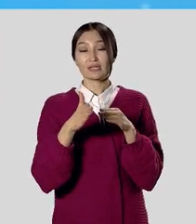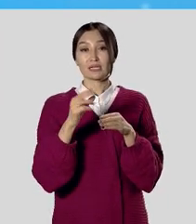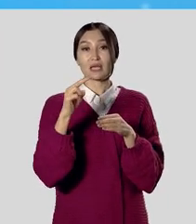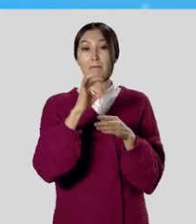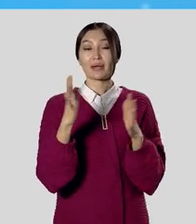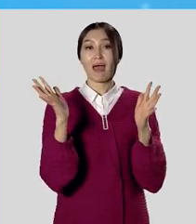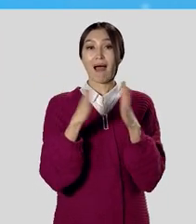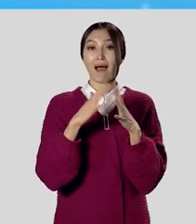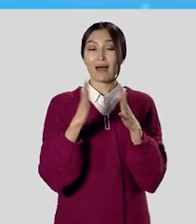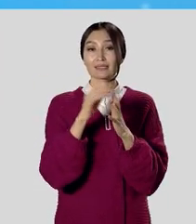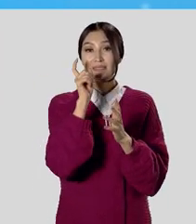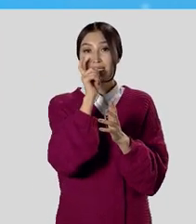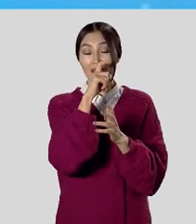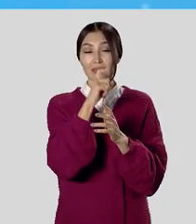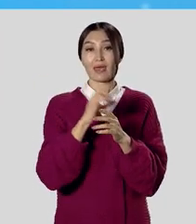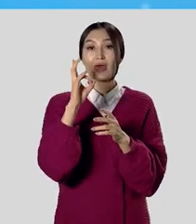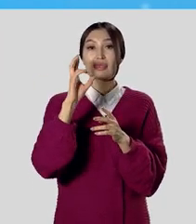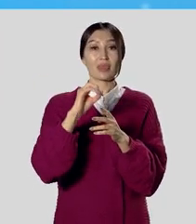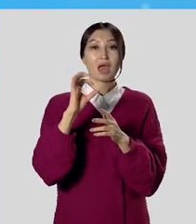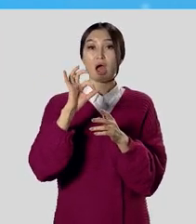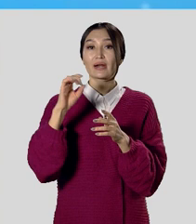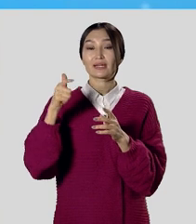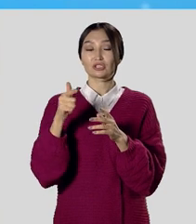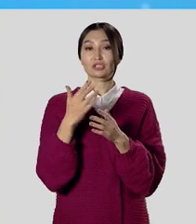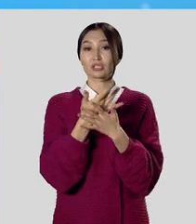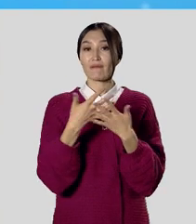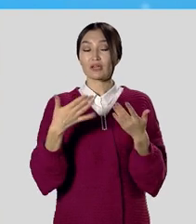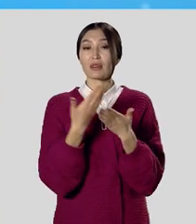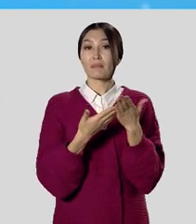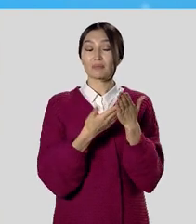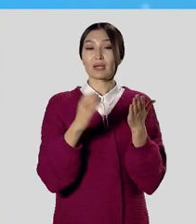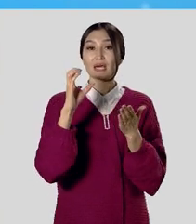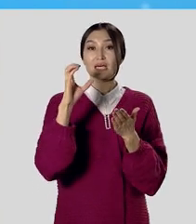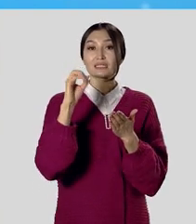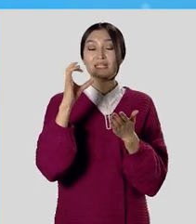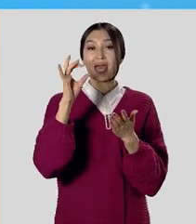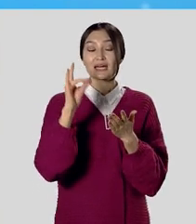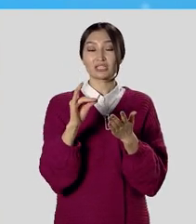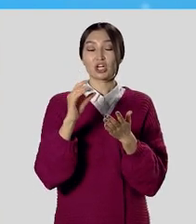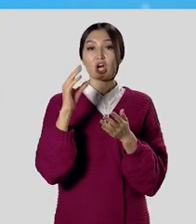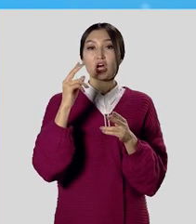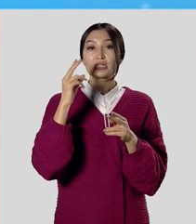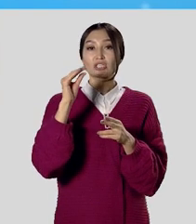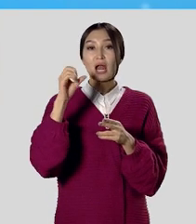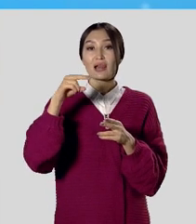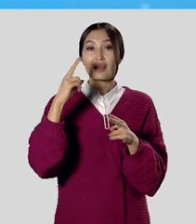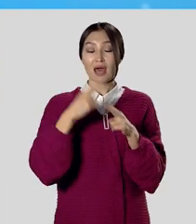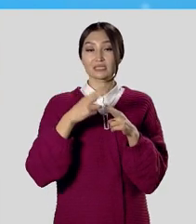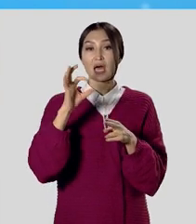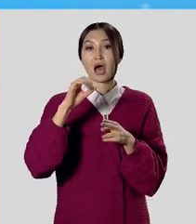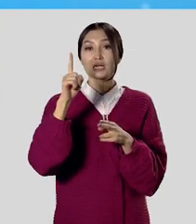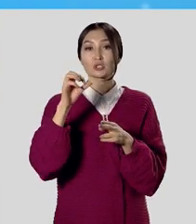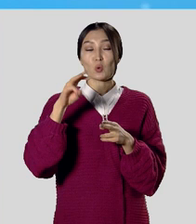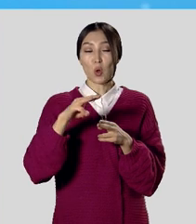при окислении неорганических веществ, например, серы, железа, азота.